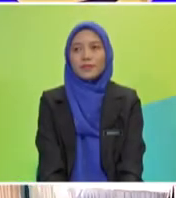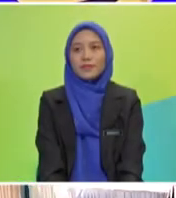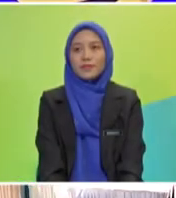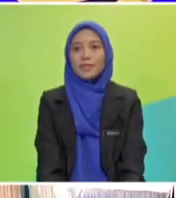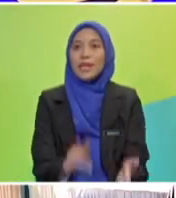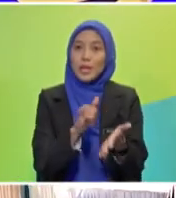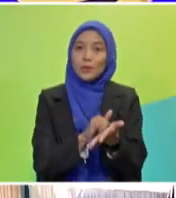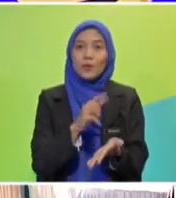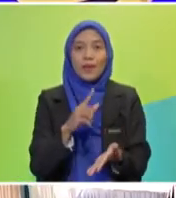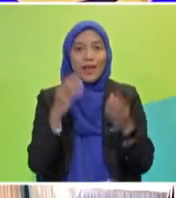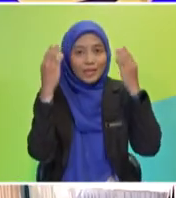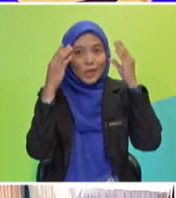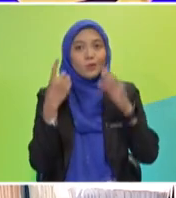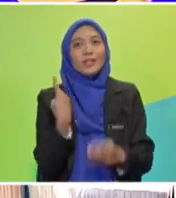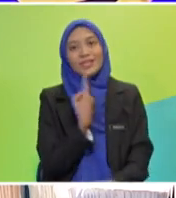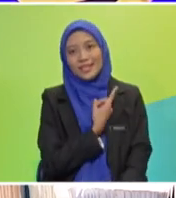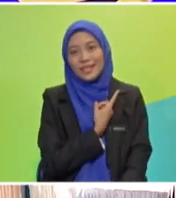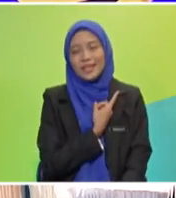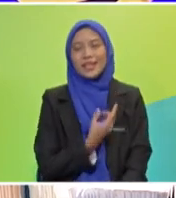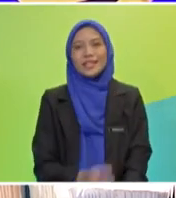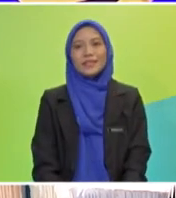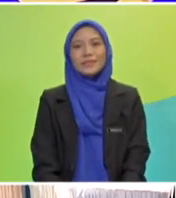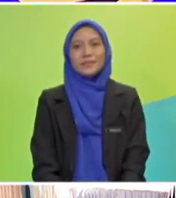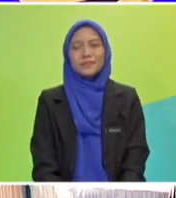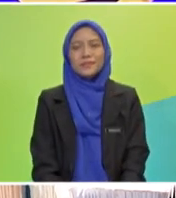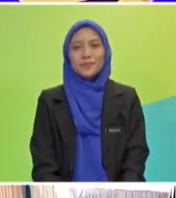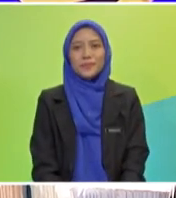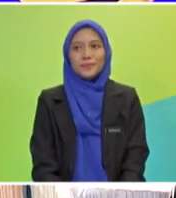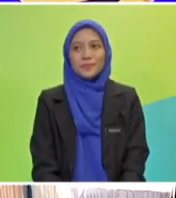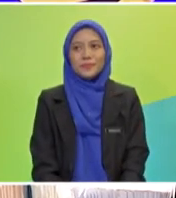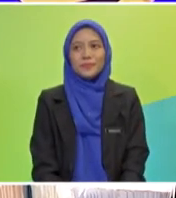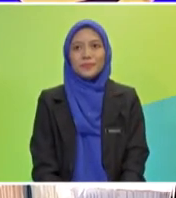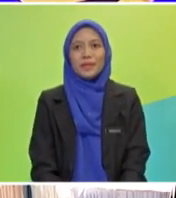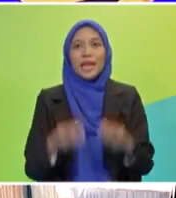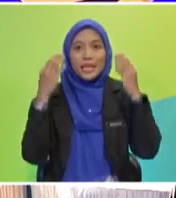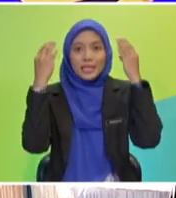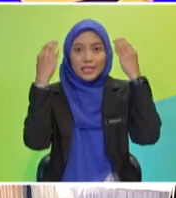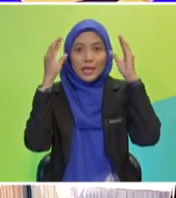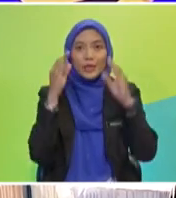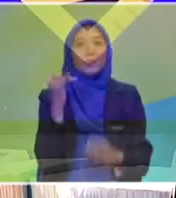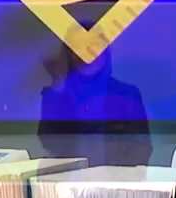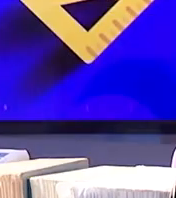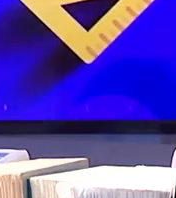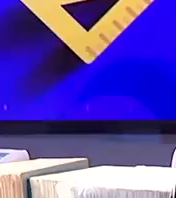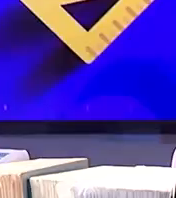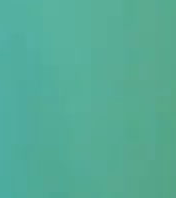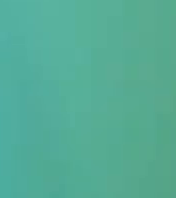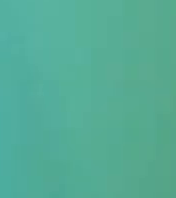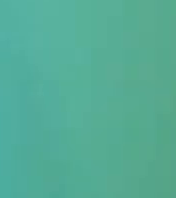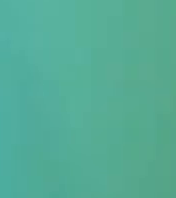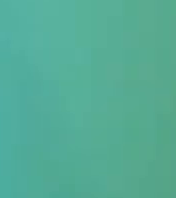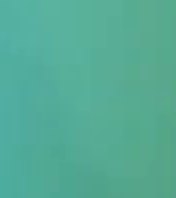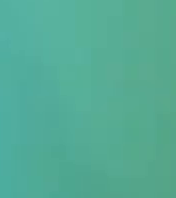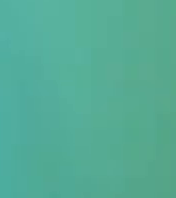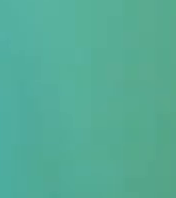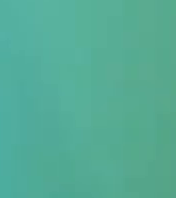Kita. Tetapi sebelum kita berkenalan dengan cikgu kita di studio, turut serta Cikgu Nur Hayati Zakaria merupakan seorang